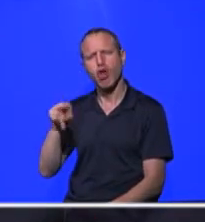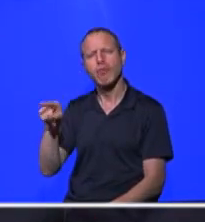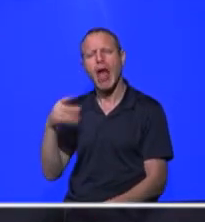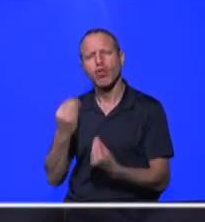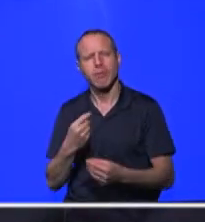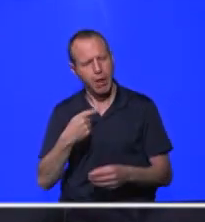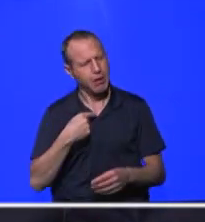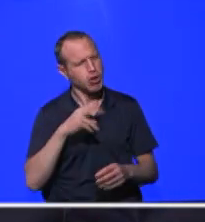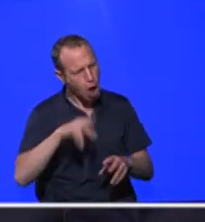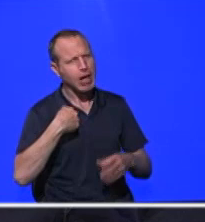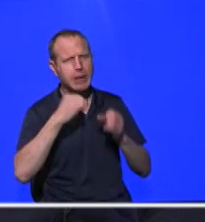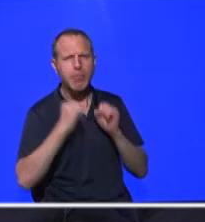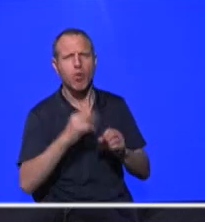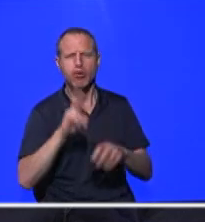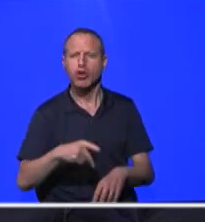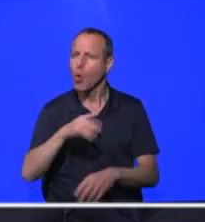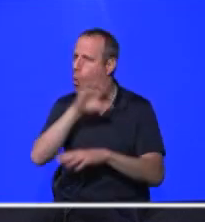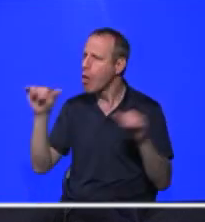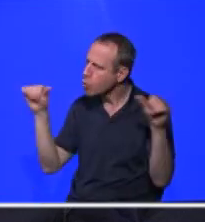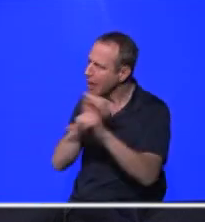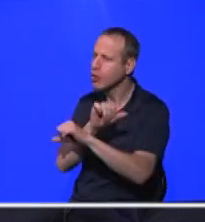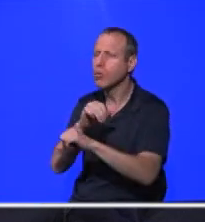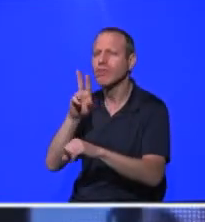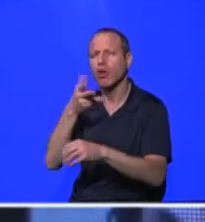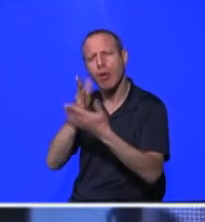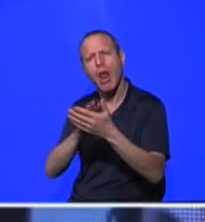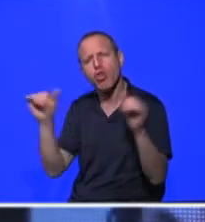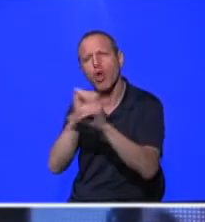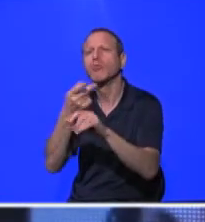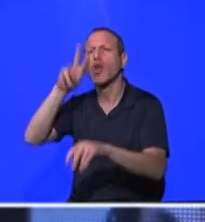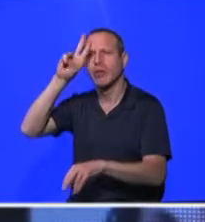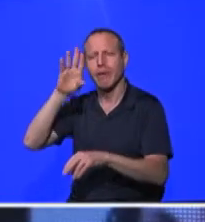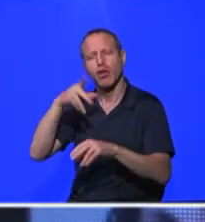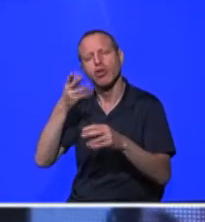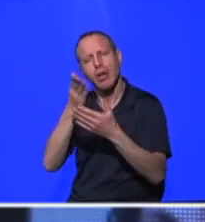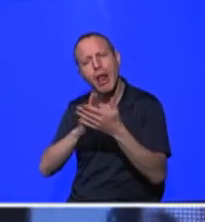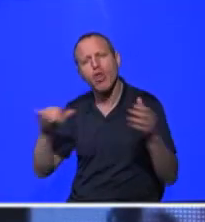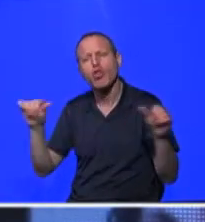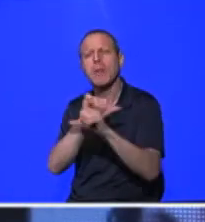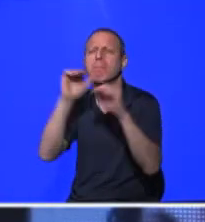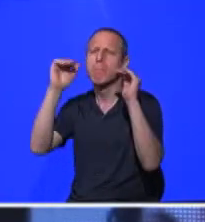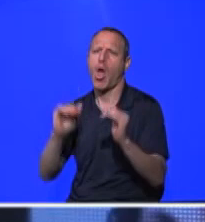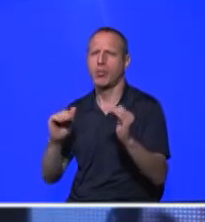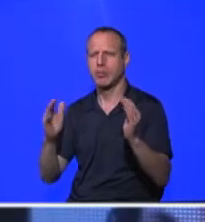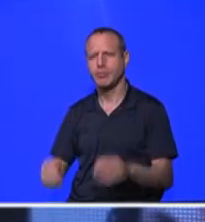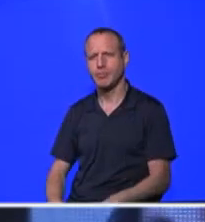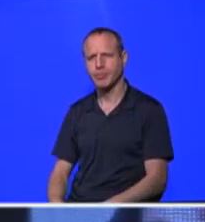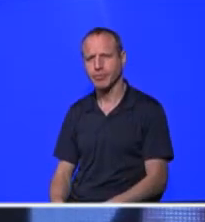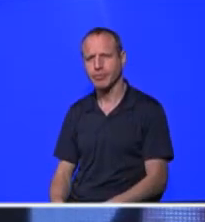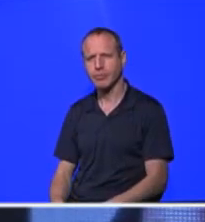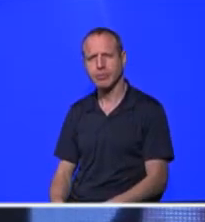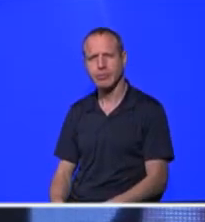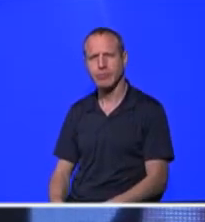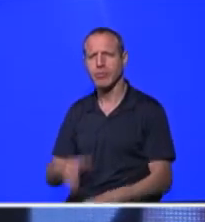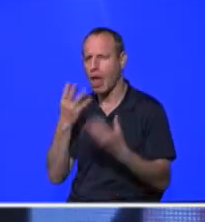וכולנו טעינו, ולפעמים יש כאלה שטועים יותר, ויש כאלה שטועים פחות. וזה הרבה